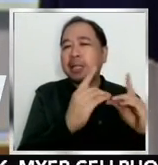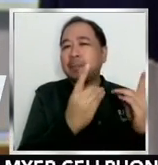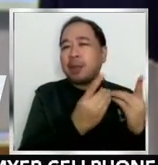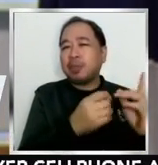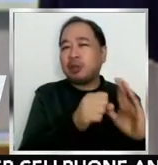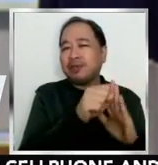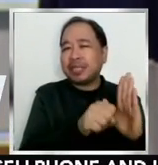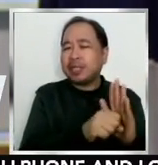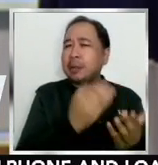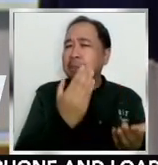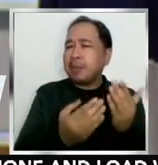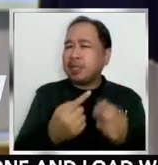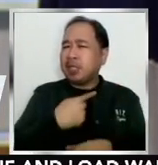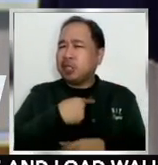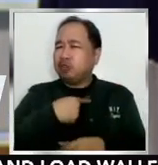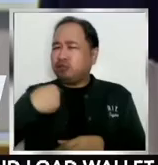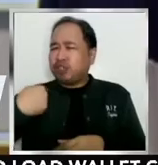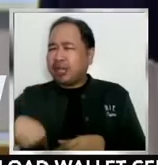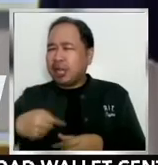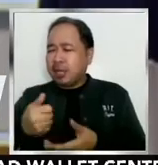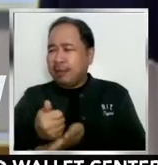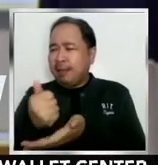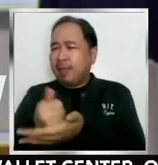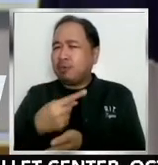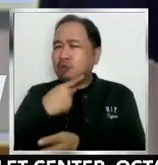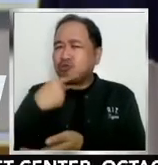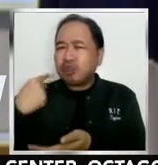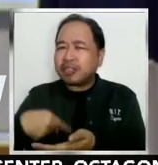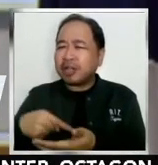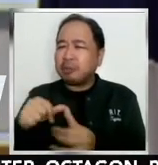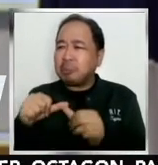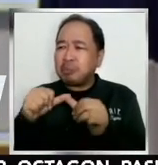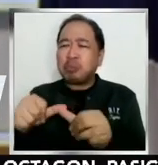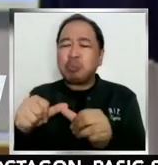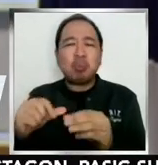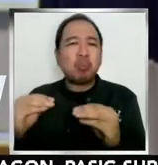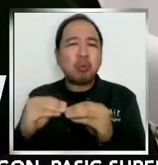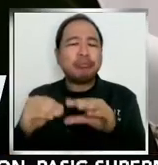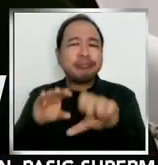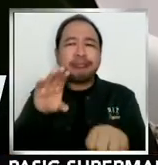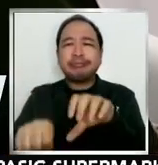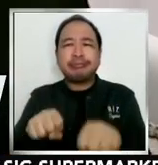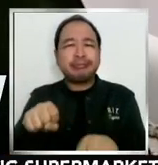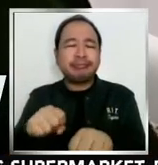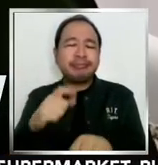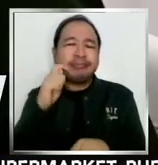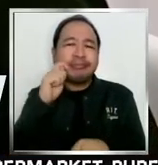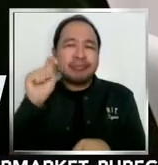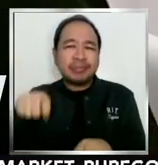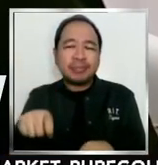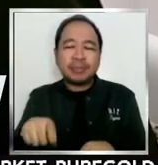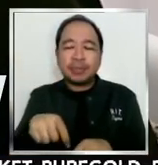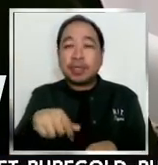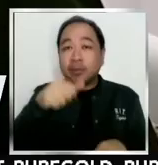Russia na gumawa ng krimen. Matatandaan ding inisyuhan kamakailan lang ng arrest warrant